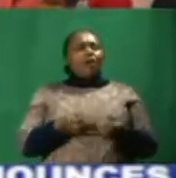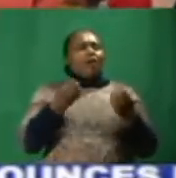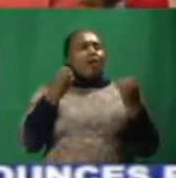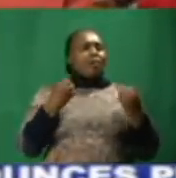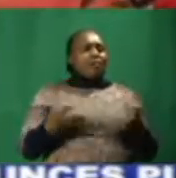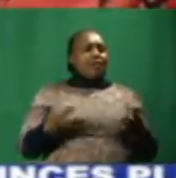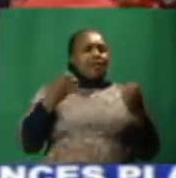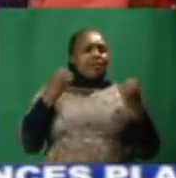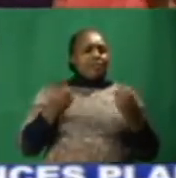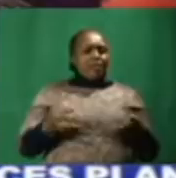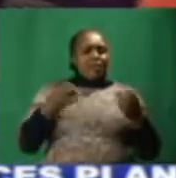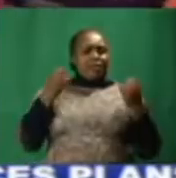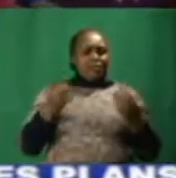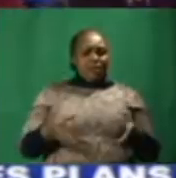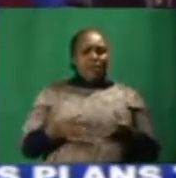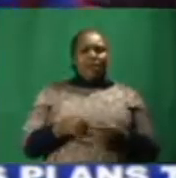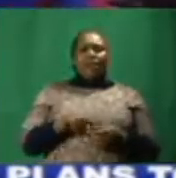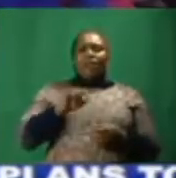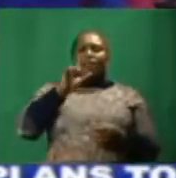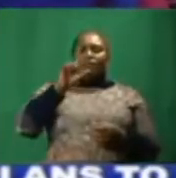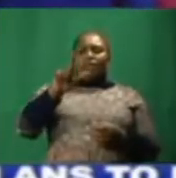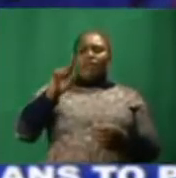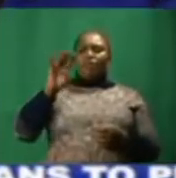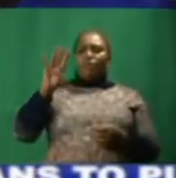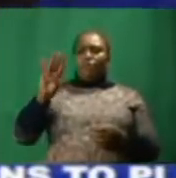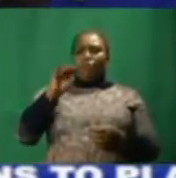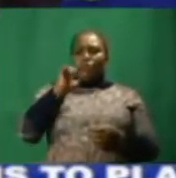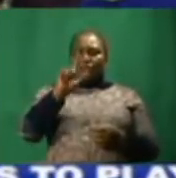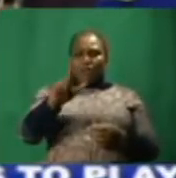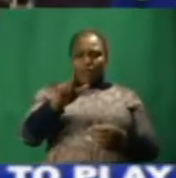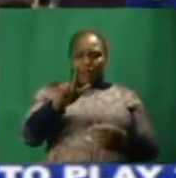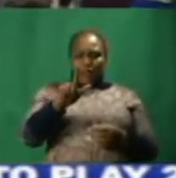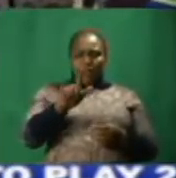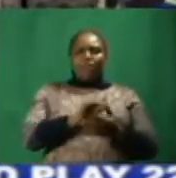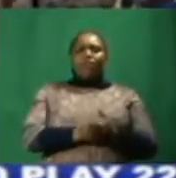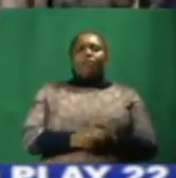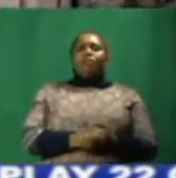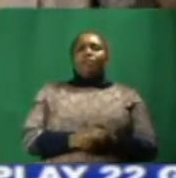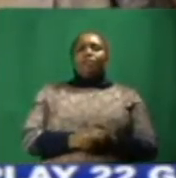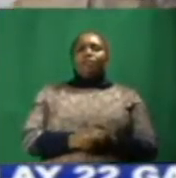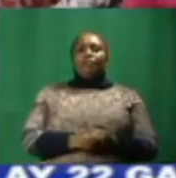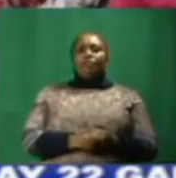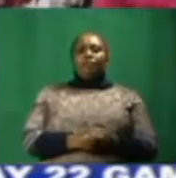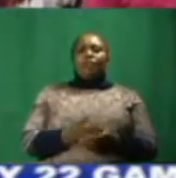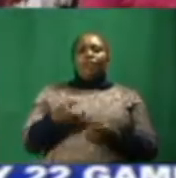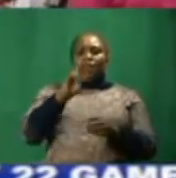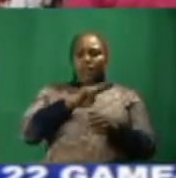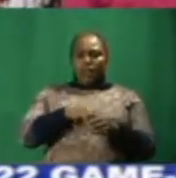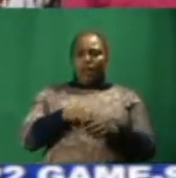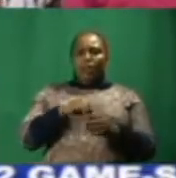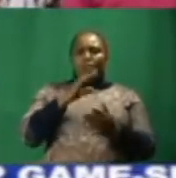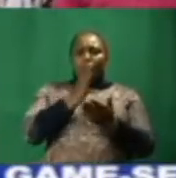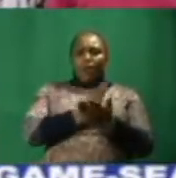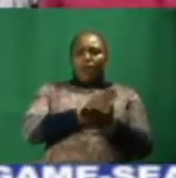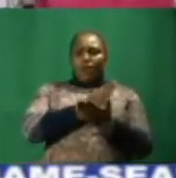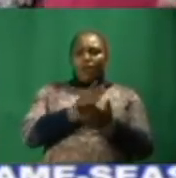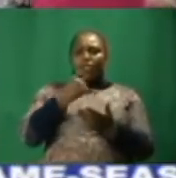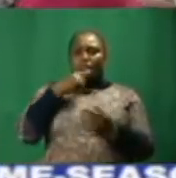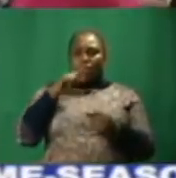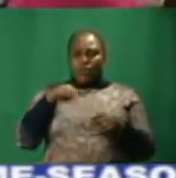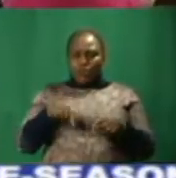nemashumi lamane nesikhombisa 747 base babahlukanisa ngeticheme. Uthi